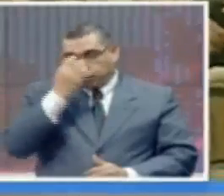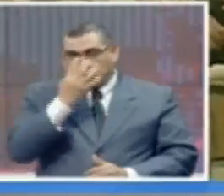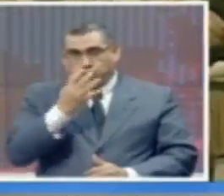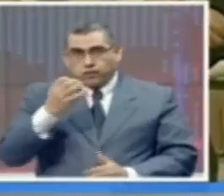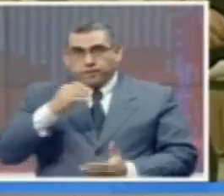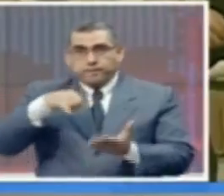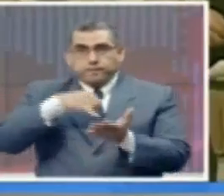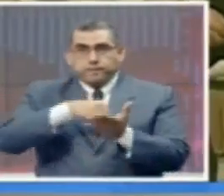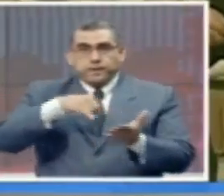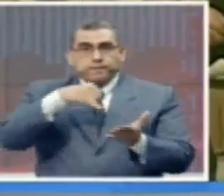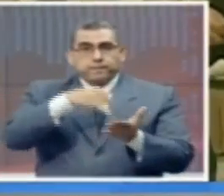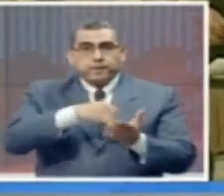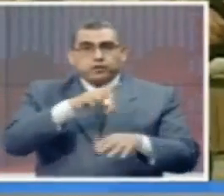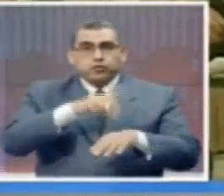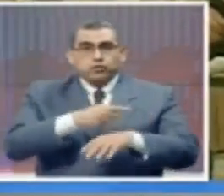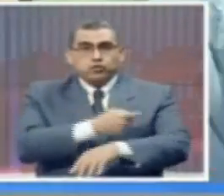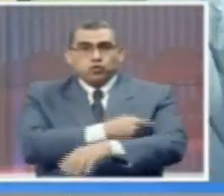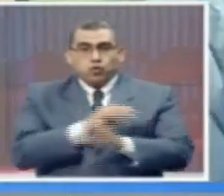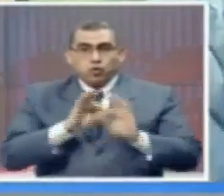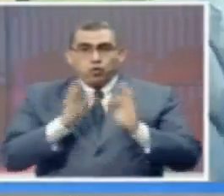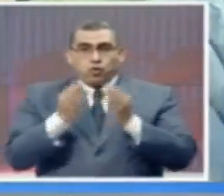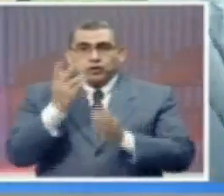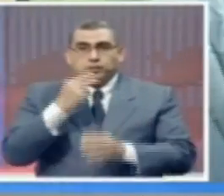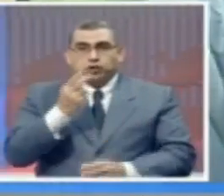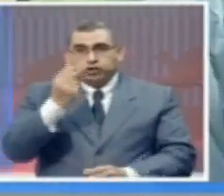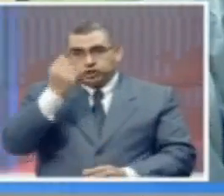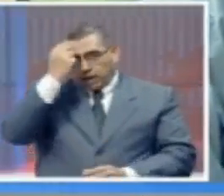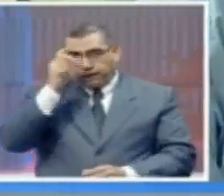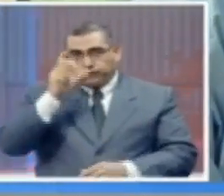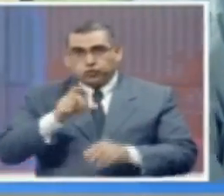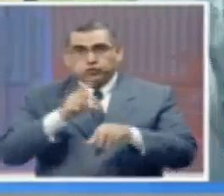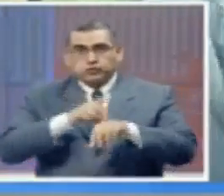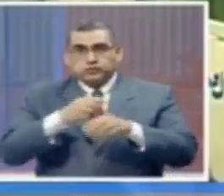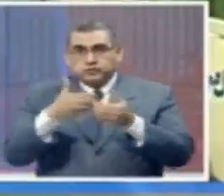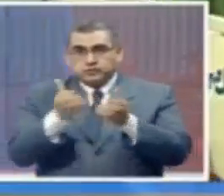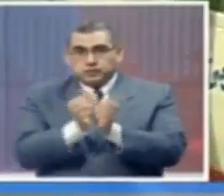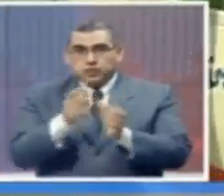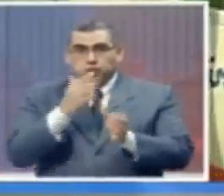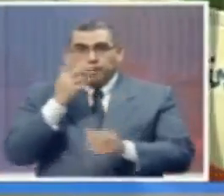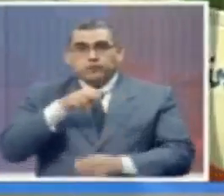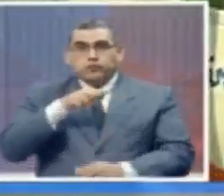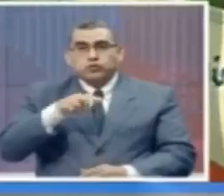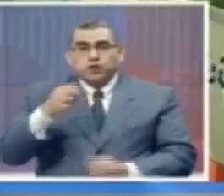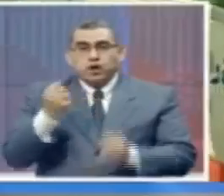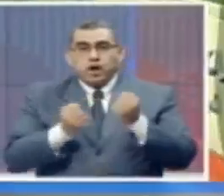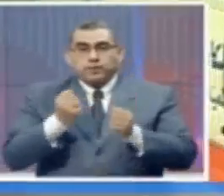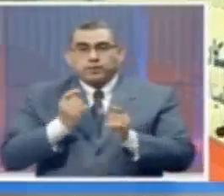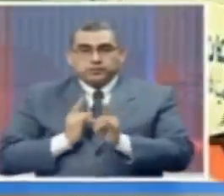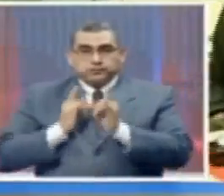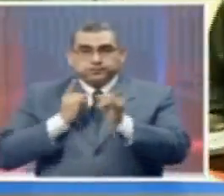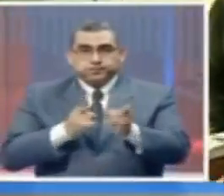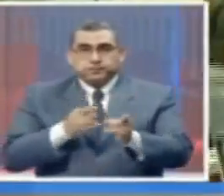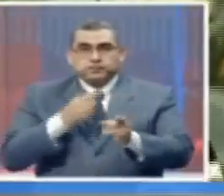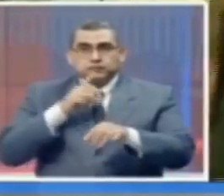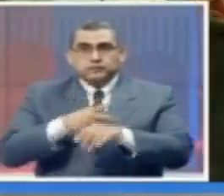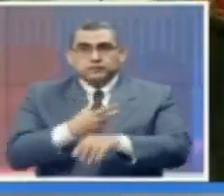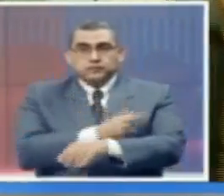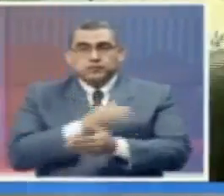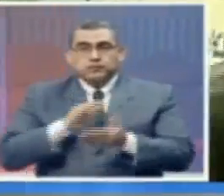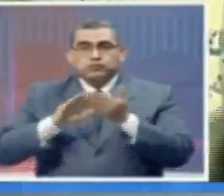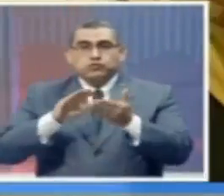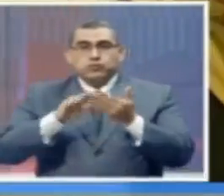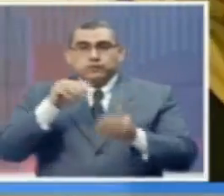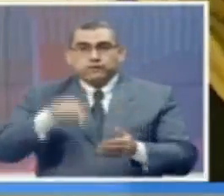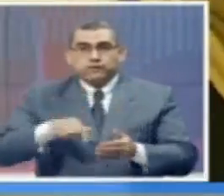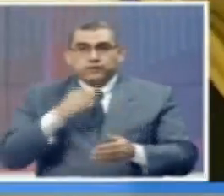5400 وحدة طب أسرة و20 ألف فريق طبي، إضافة إلى 800 سيارة كوافل علاجية لتقديم خدمات